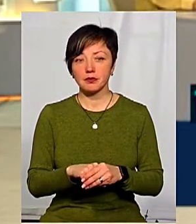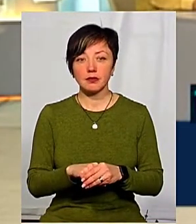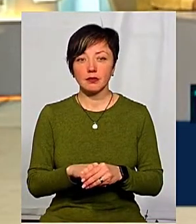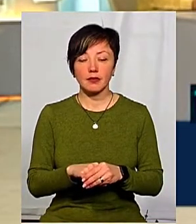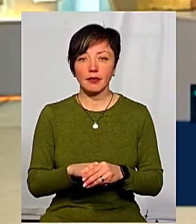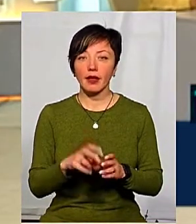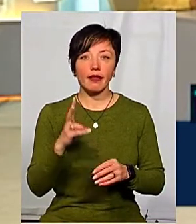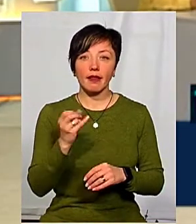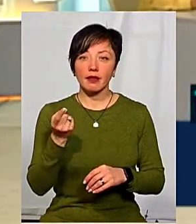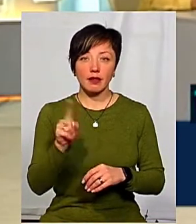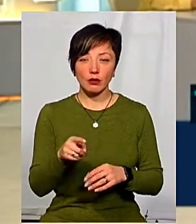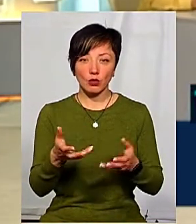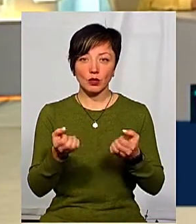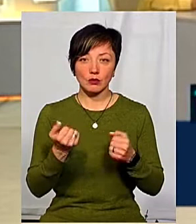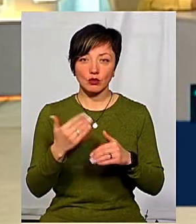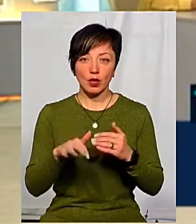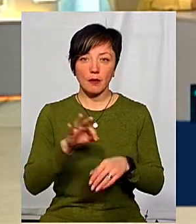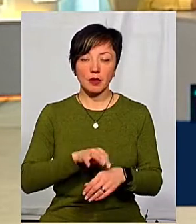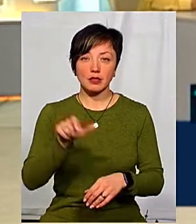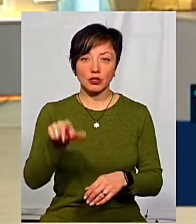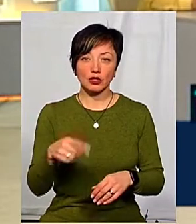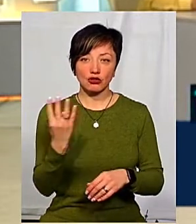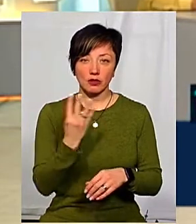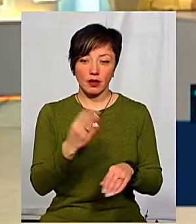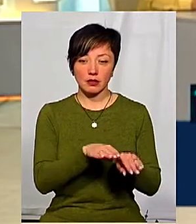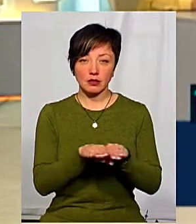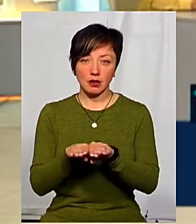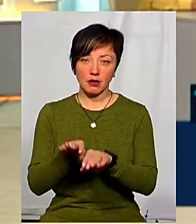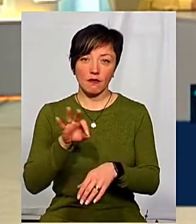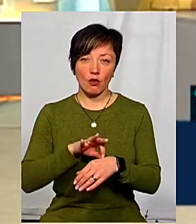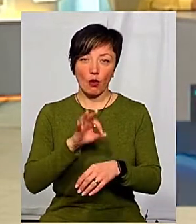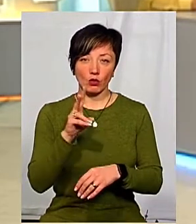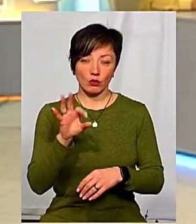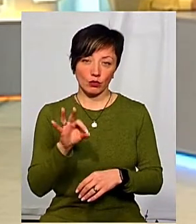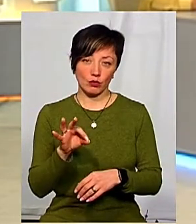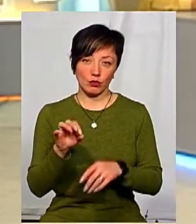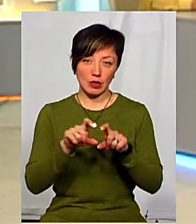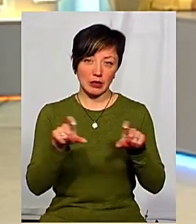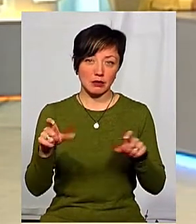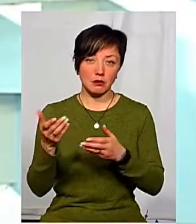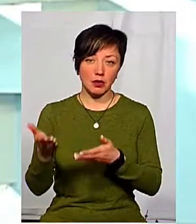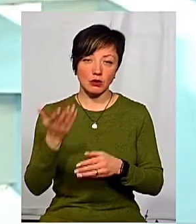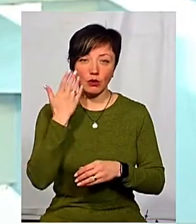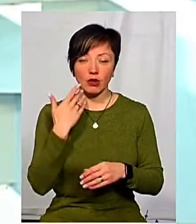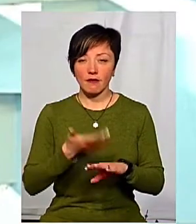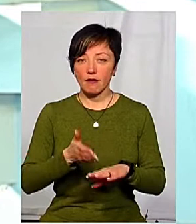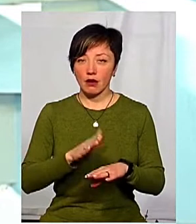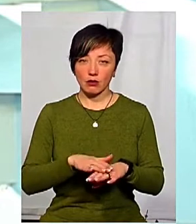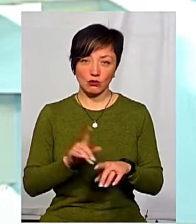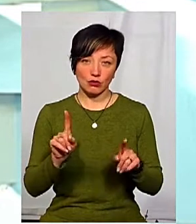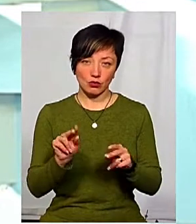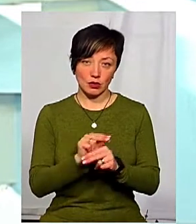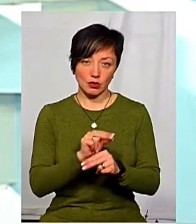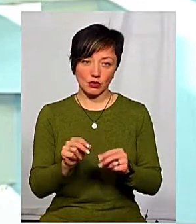Не те, що ми отримуємо вже пацієнта на четвертій стадії хвороби в онкодиспансері, коли вже дуже важко